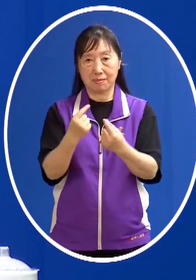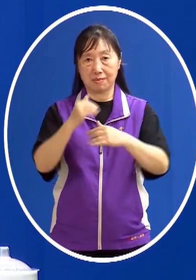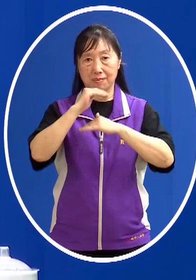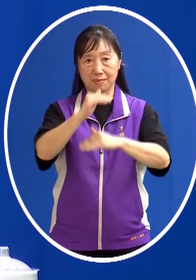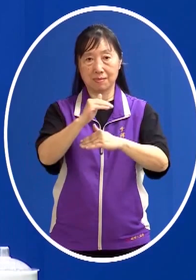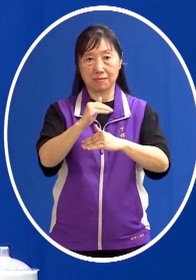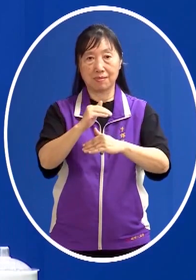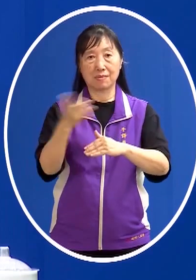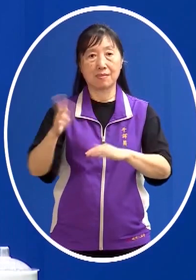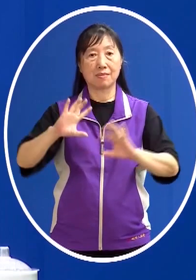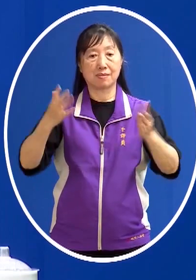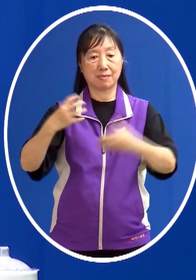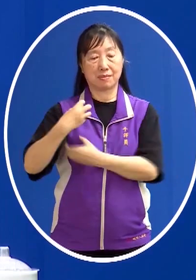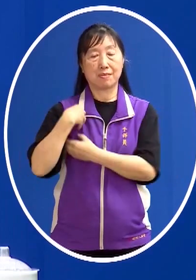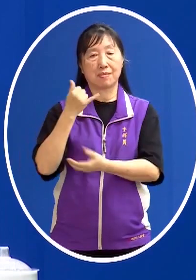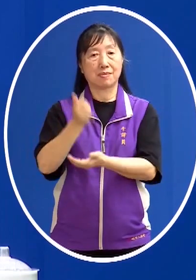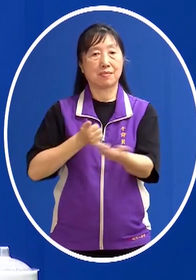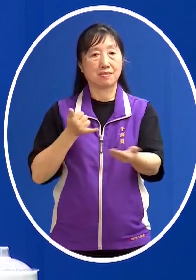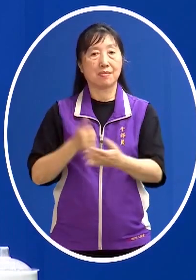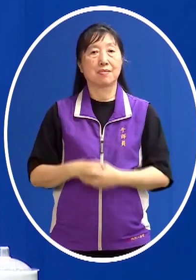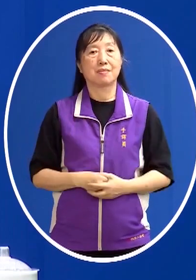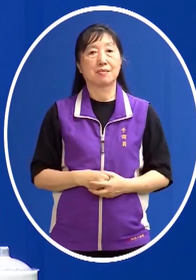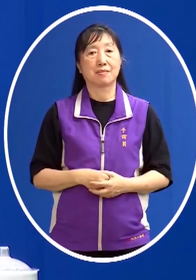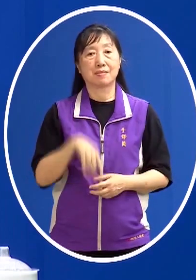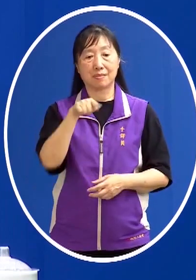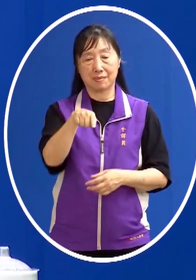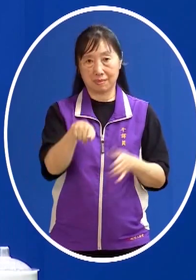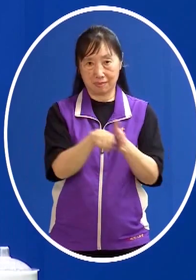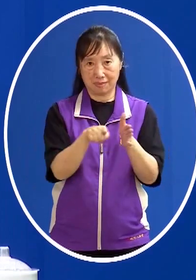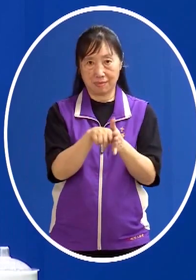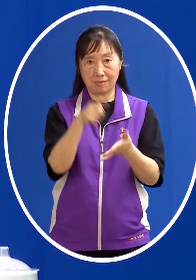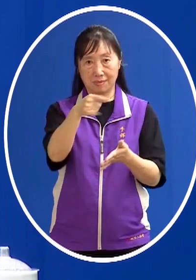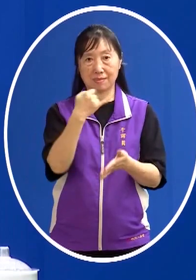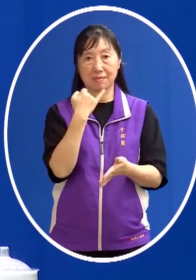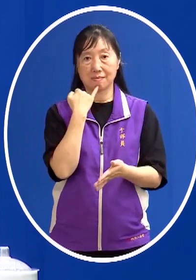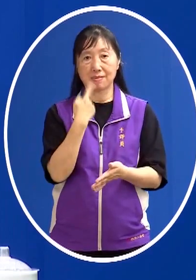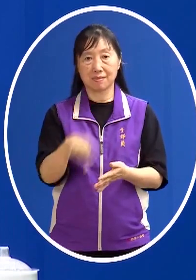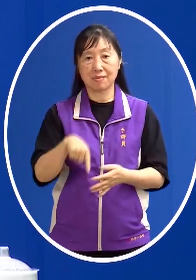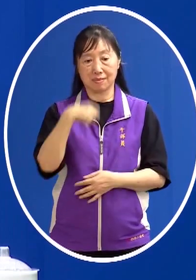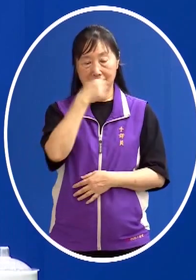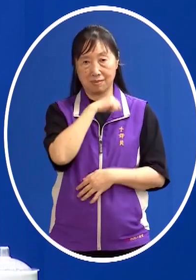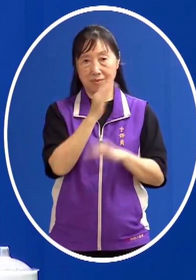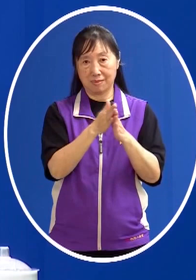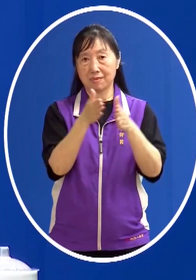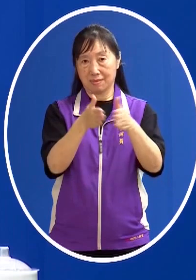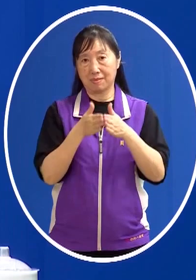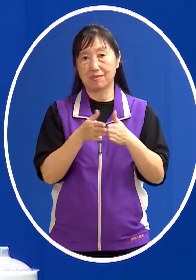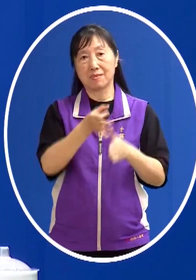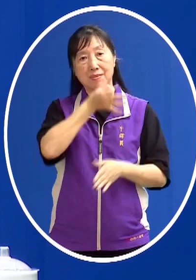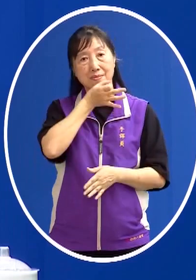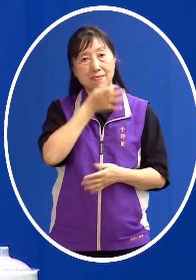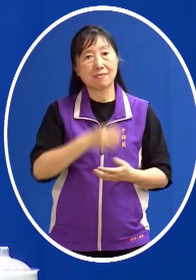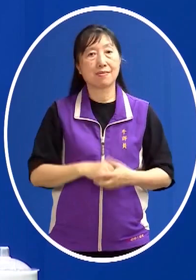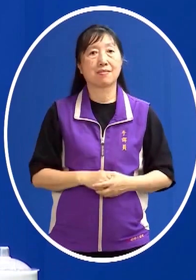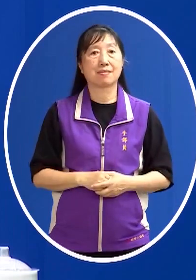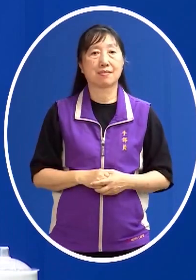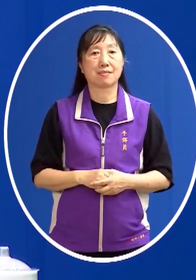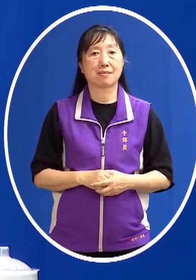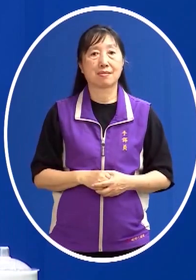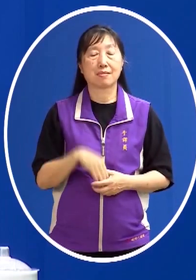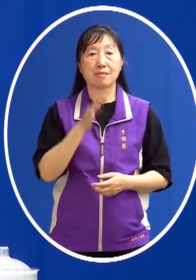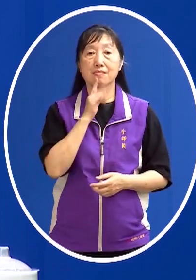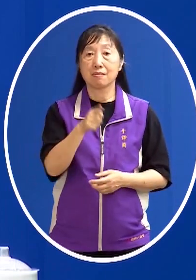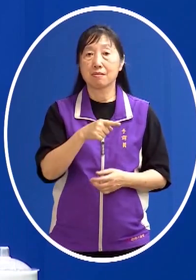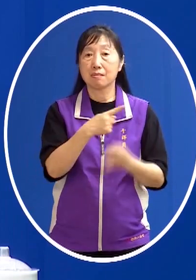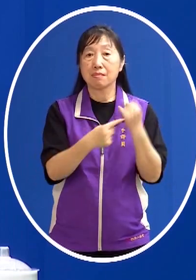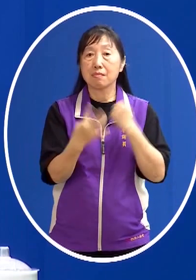金退场，那这样的话也还可以来满足国内的需求。那谈到定额征